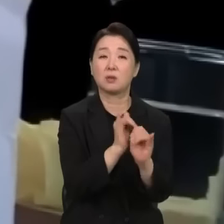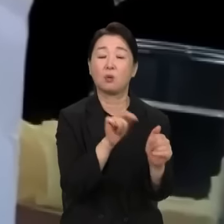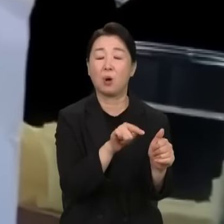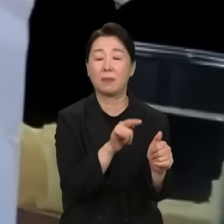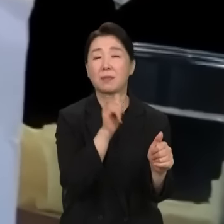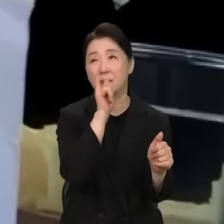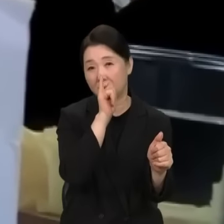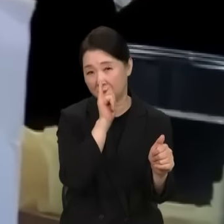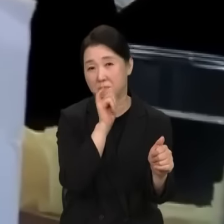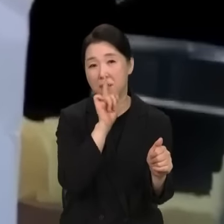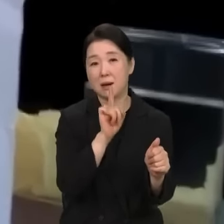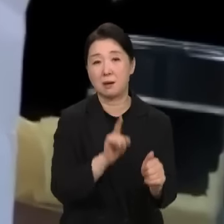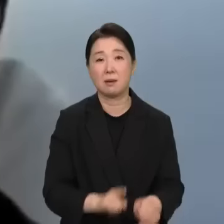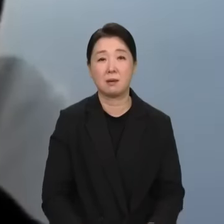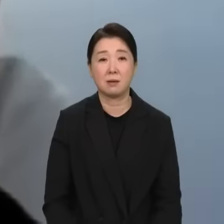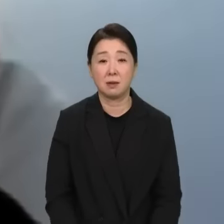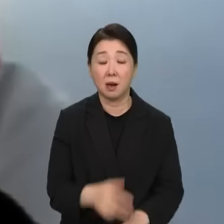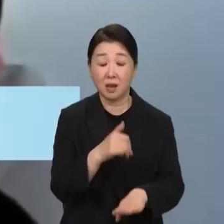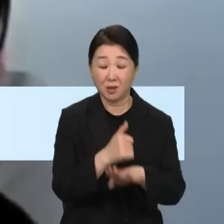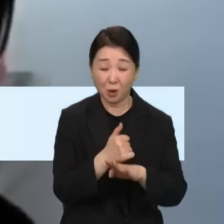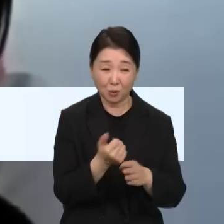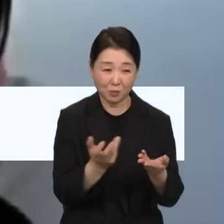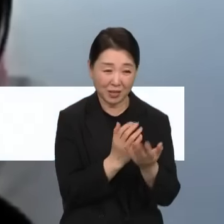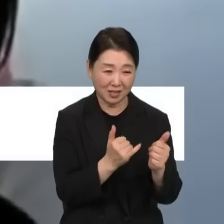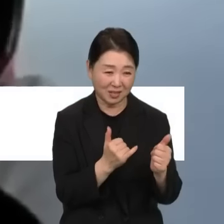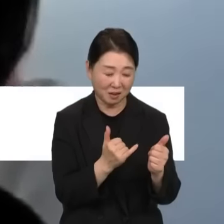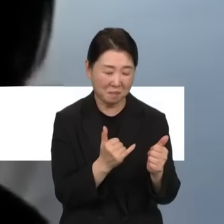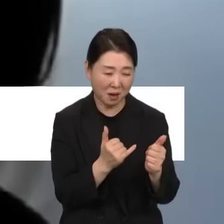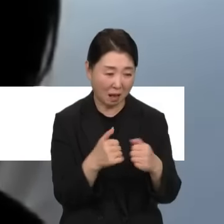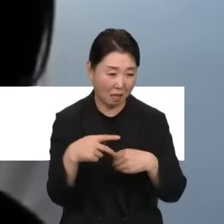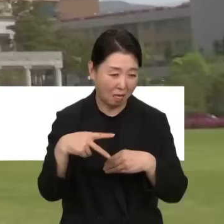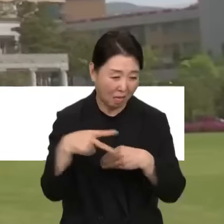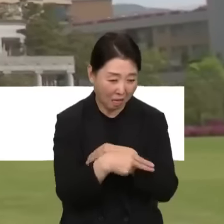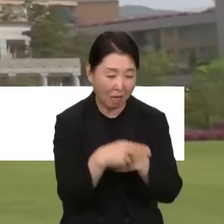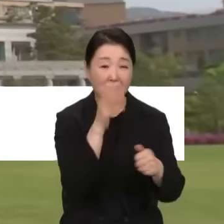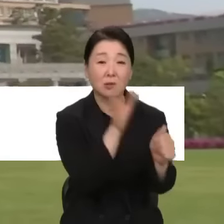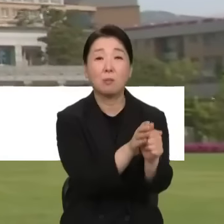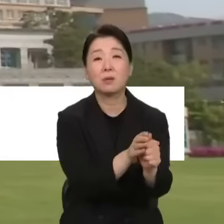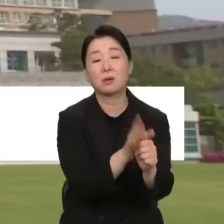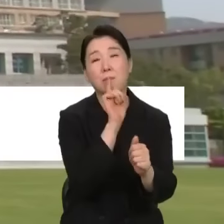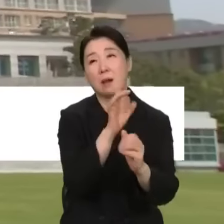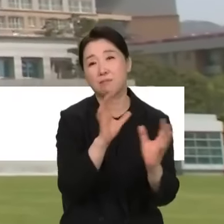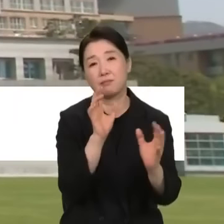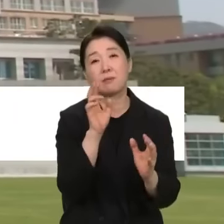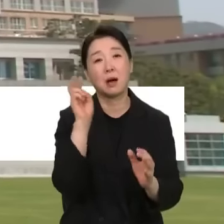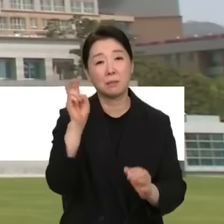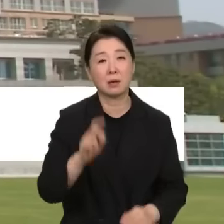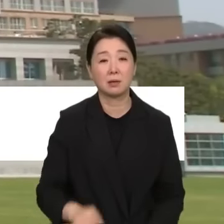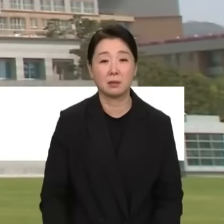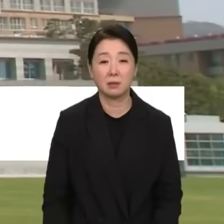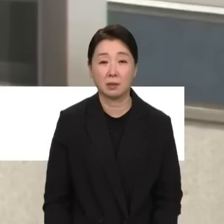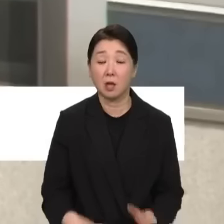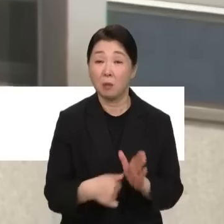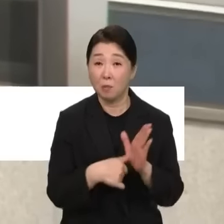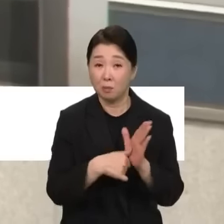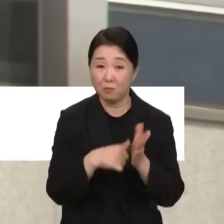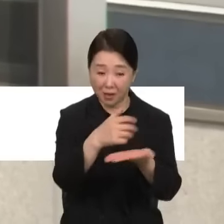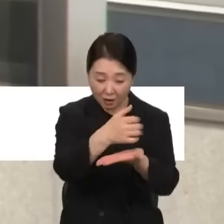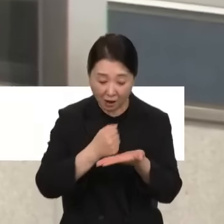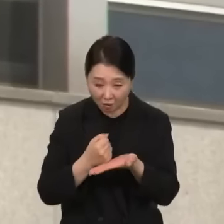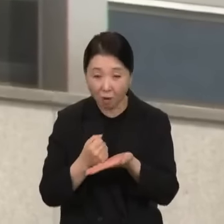것으로 풀이됩니다. 이 때문에 꼬리 자르기 논란은 계속될 걸로 보입니다. 검찰이 명품백이 실물 확보에 나선